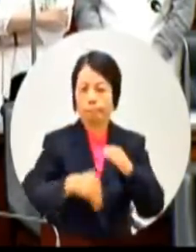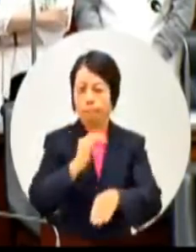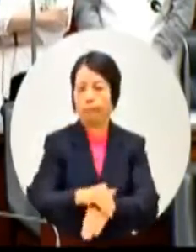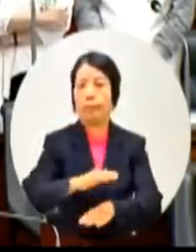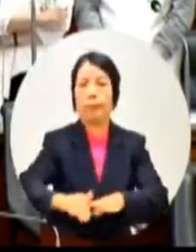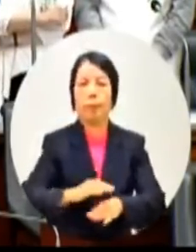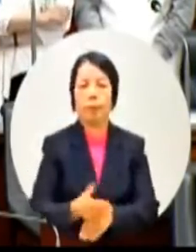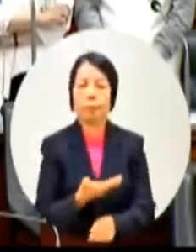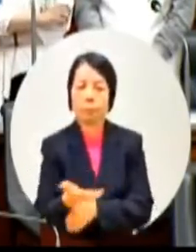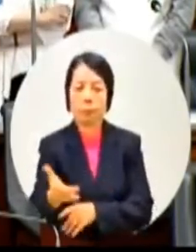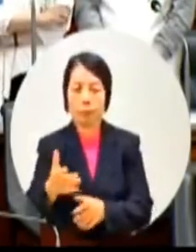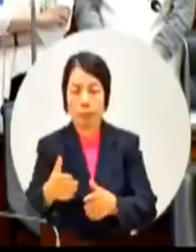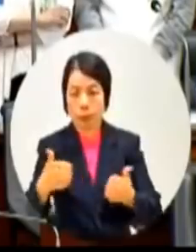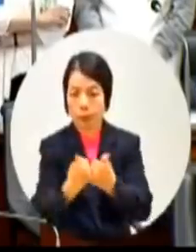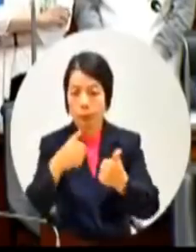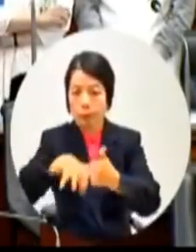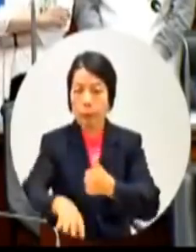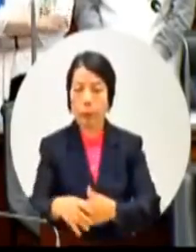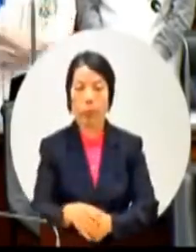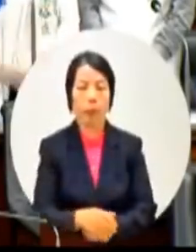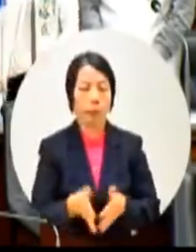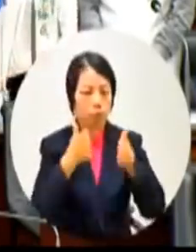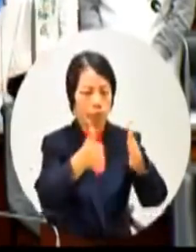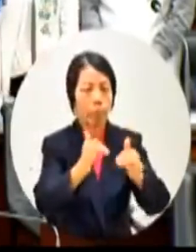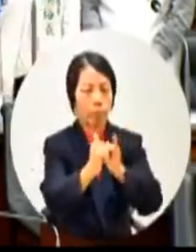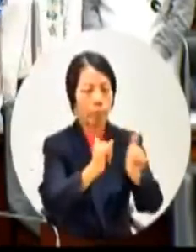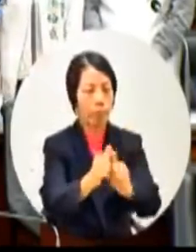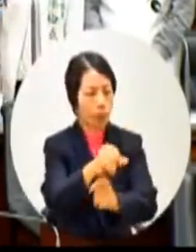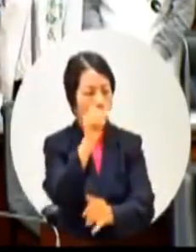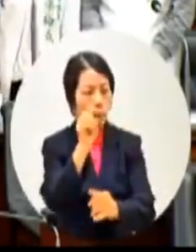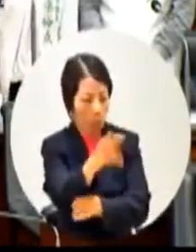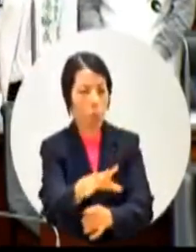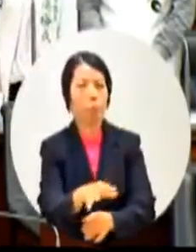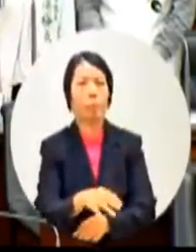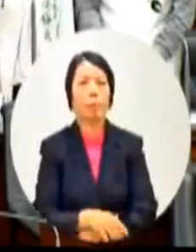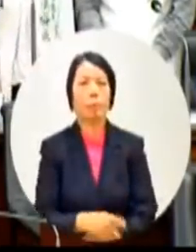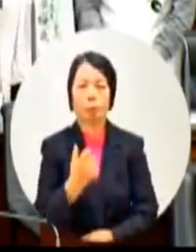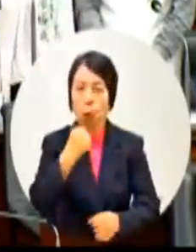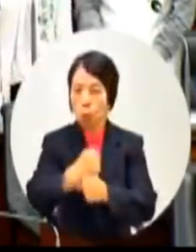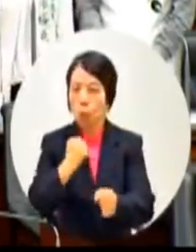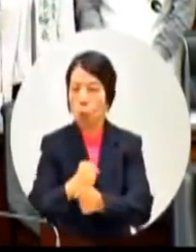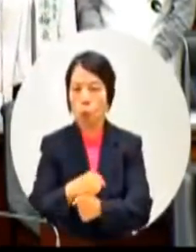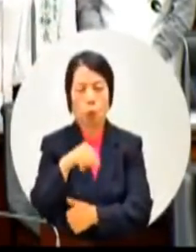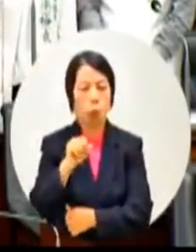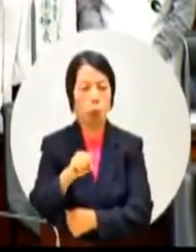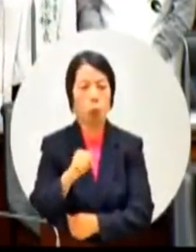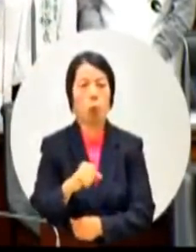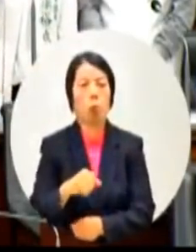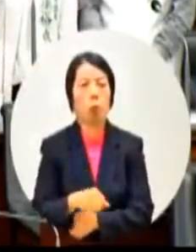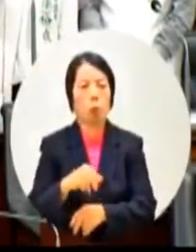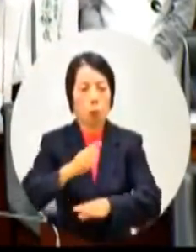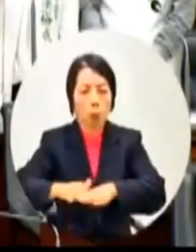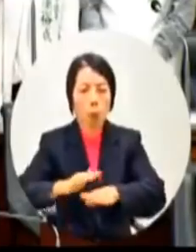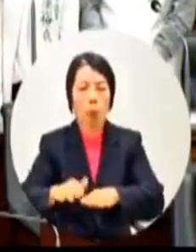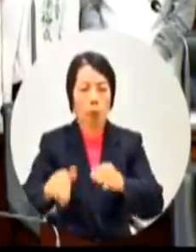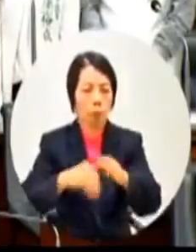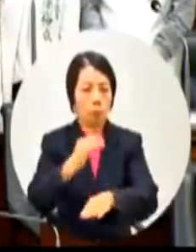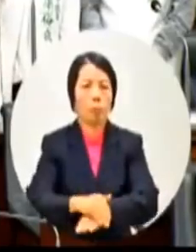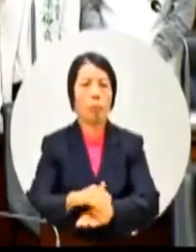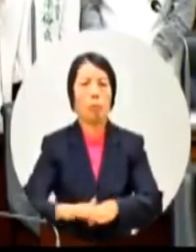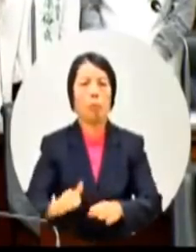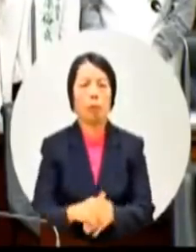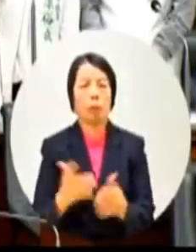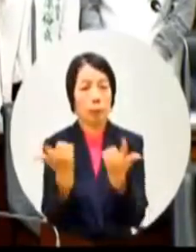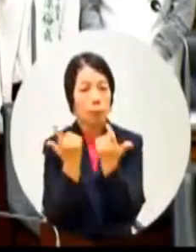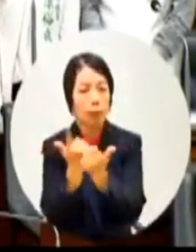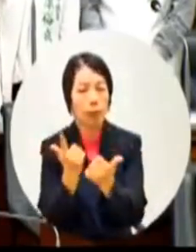你的政治的责任。你这一搞，一当往北漂的高雄北漂青年要回来